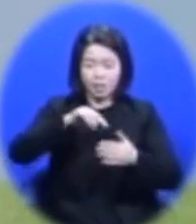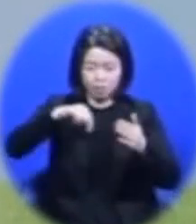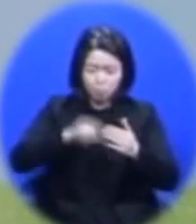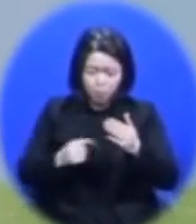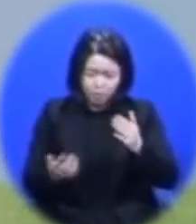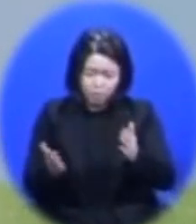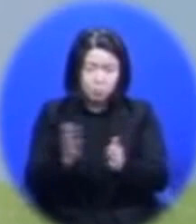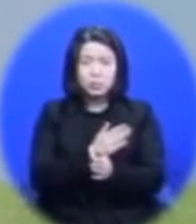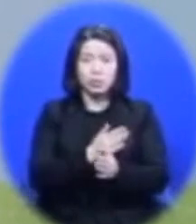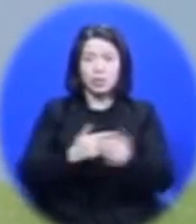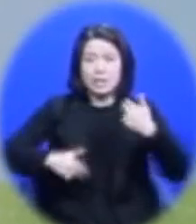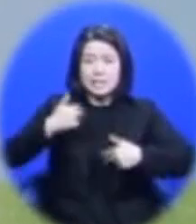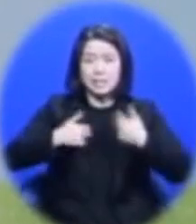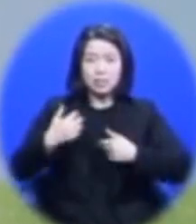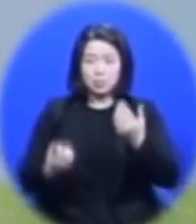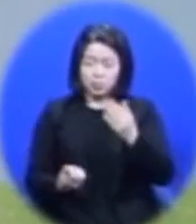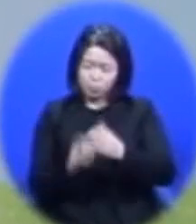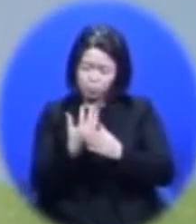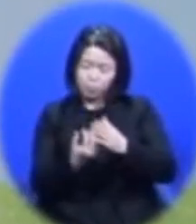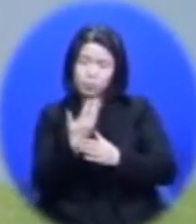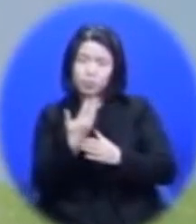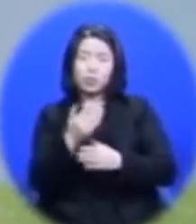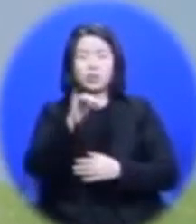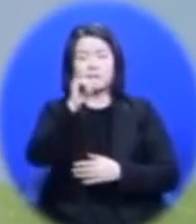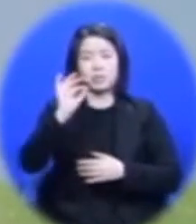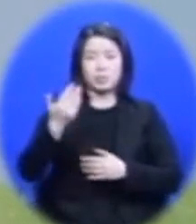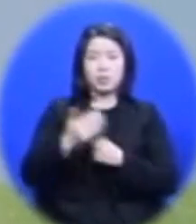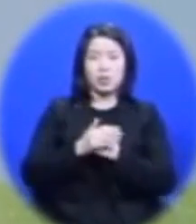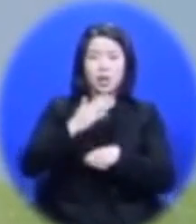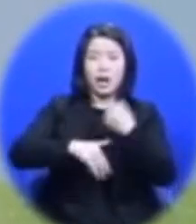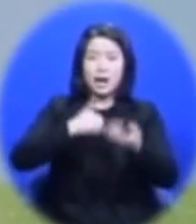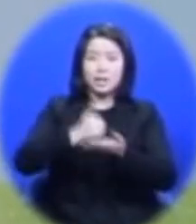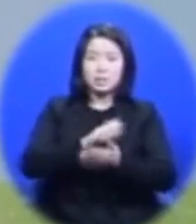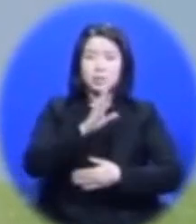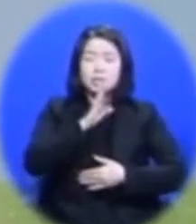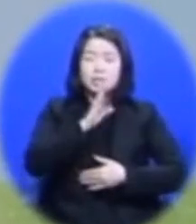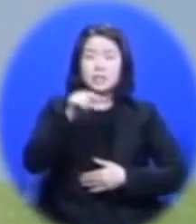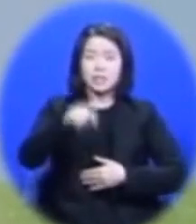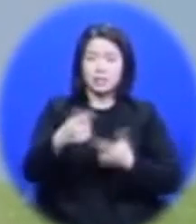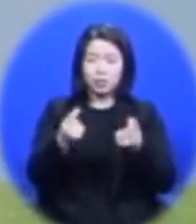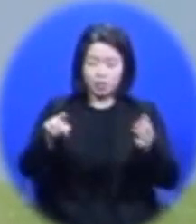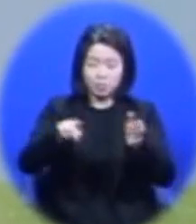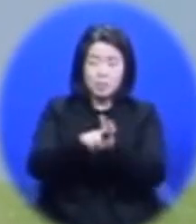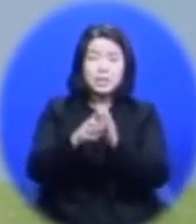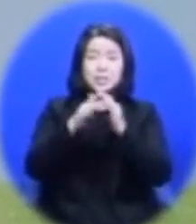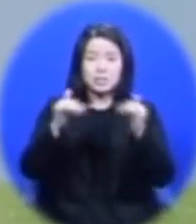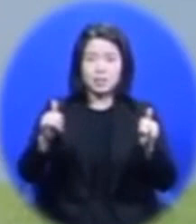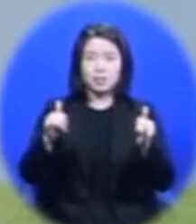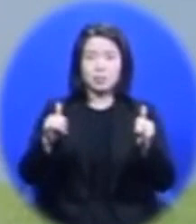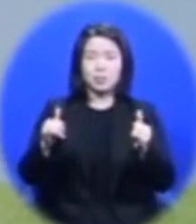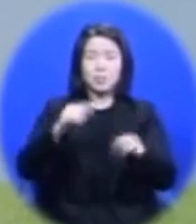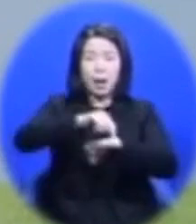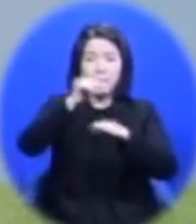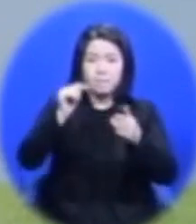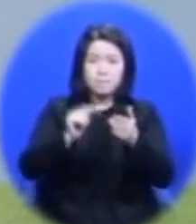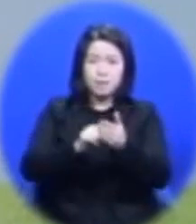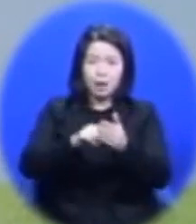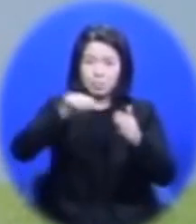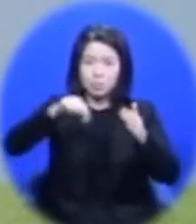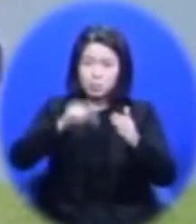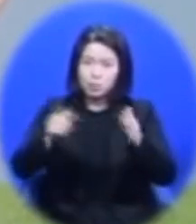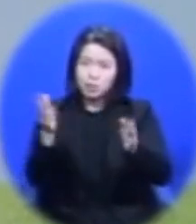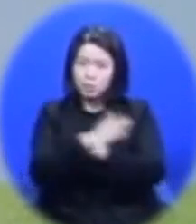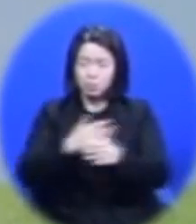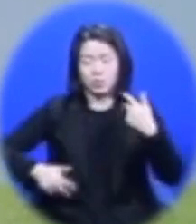속에서부터 즐거움이 솟아나옵니다. 하나님을 진짜 여러분 그렇게 믿는 사람은요 마음 속에서부터 즐거워요.